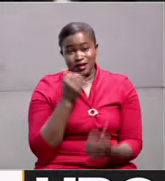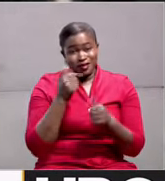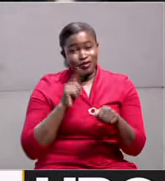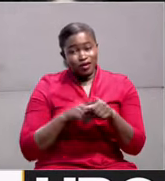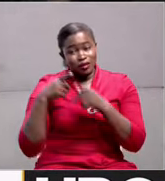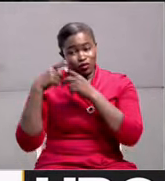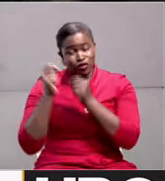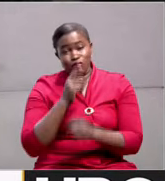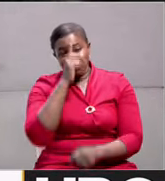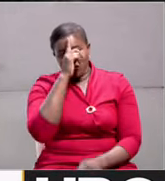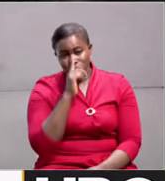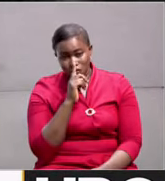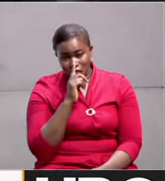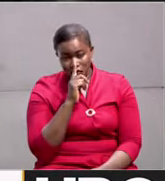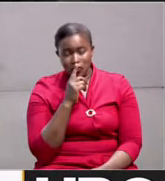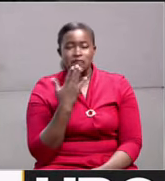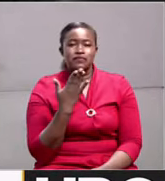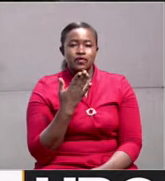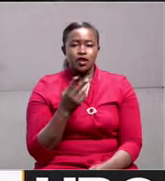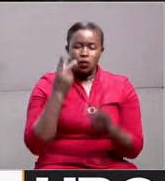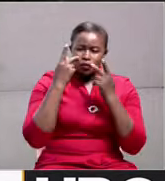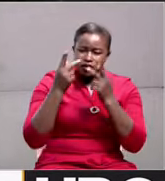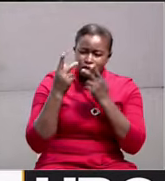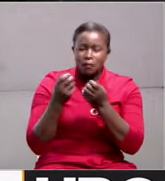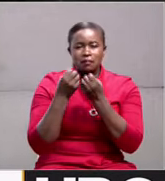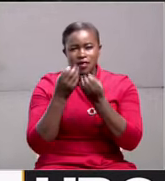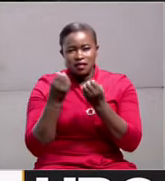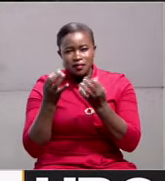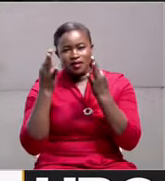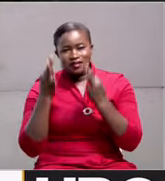jireyo. Tuareve bintu bingi